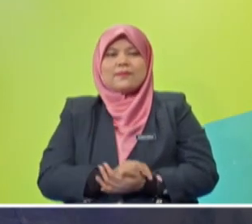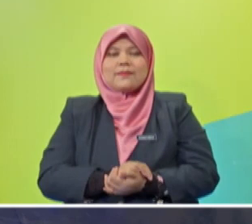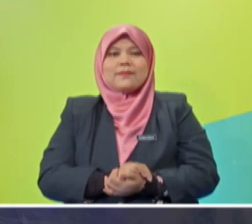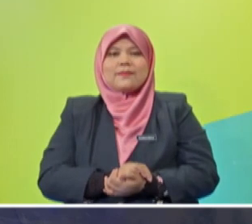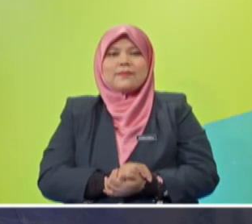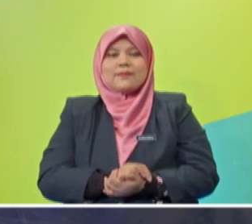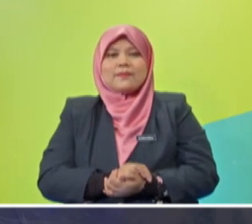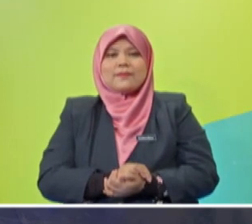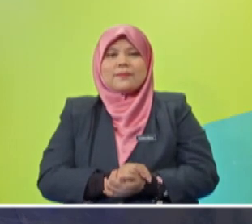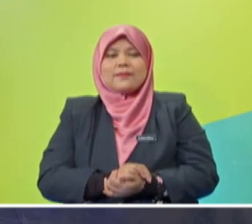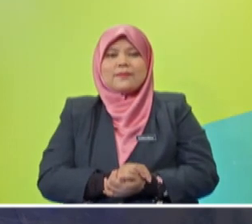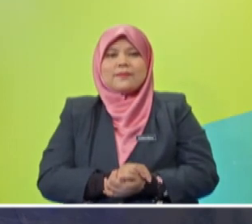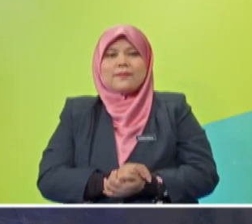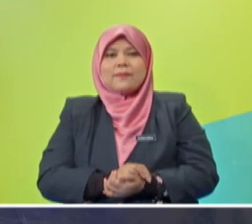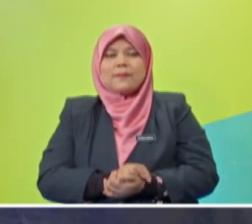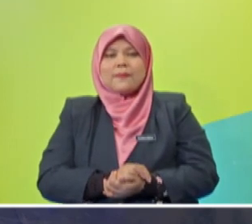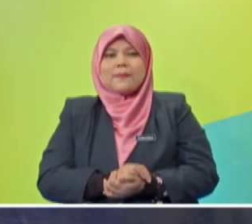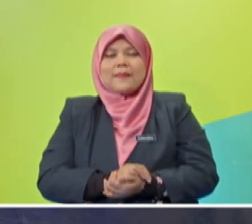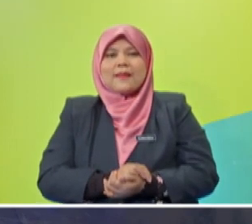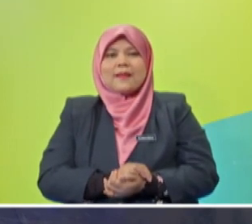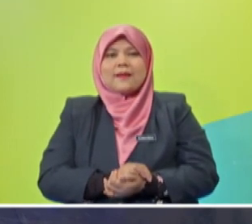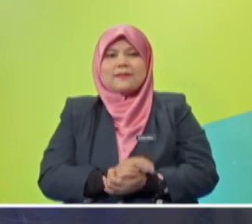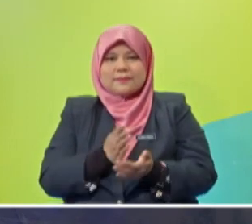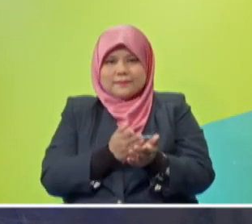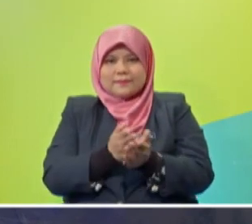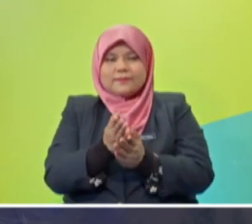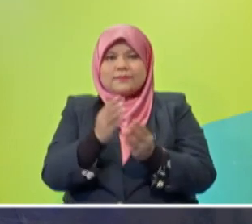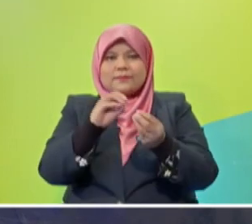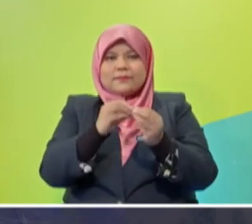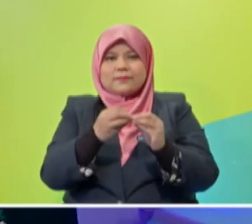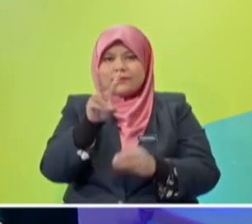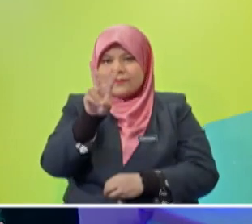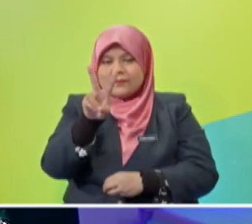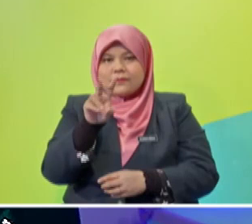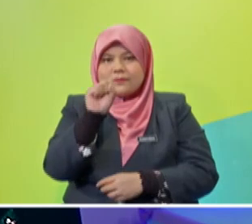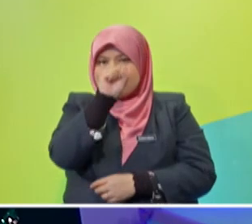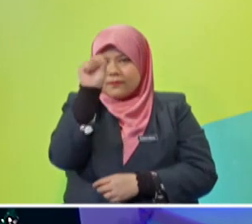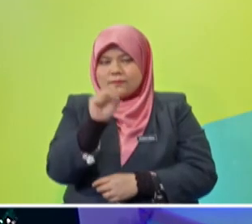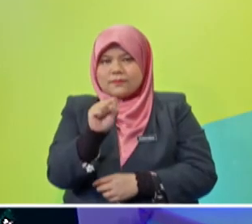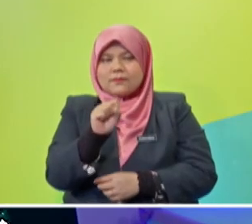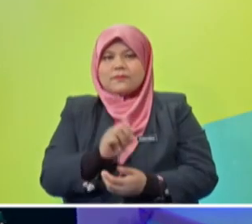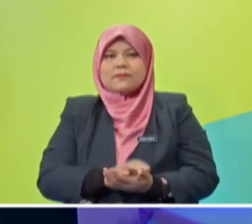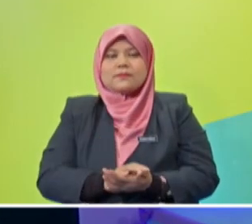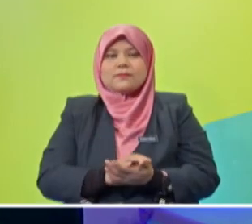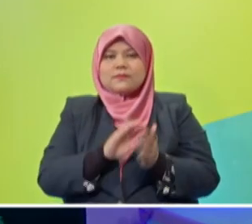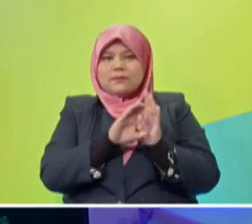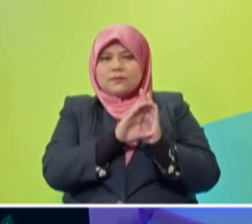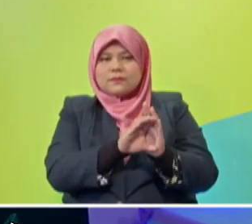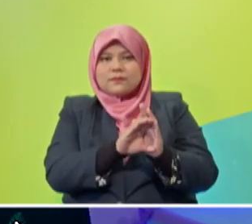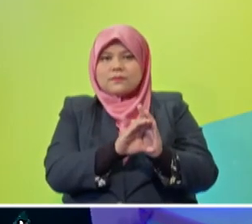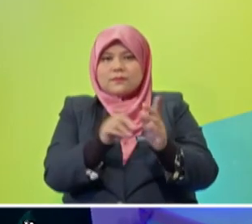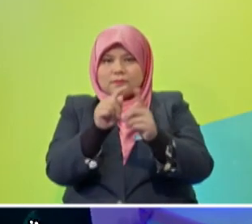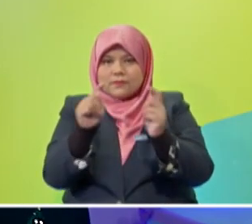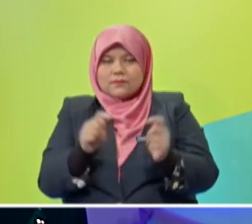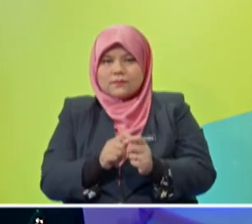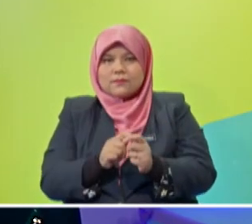banyak tu. Banyak kan? Okey. Okey, seterusnya, tahniah. Soalan yang kedua. Nyatakan satu contoh lokasi aktiviti